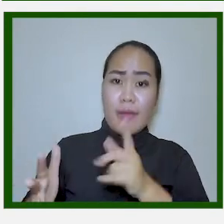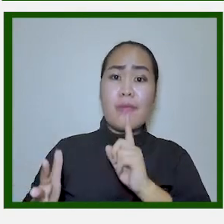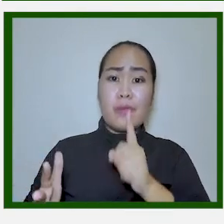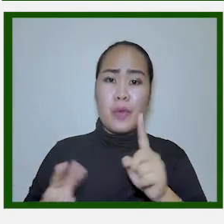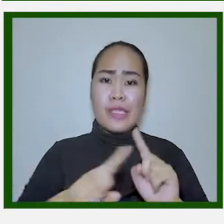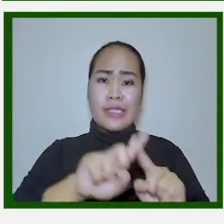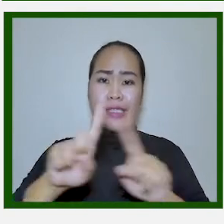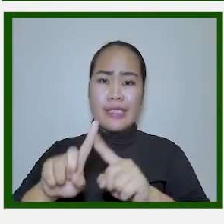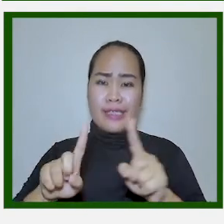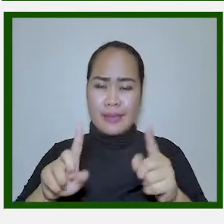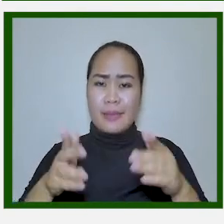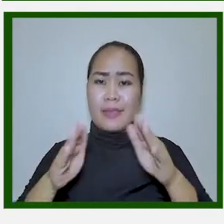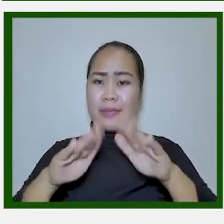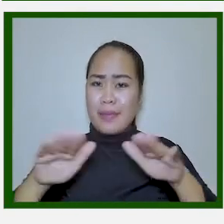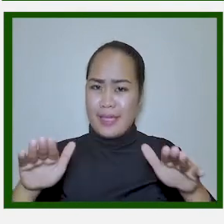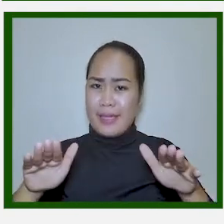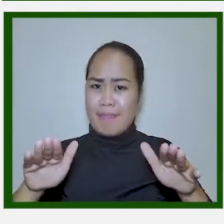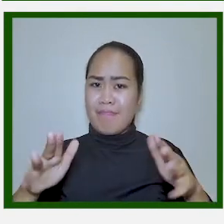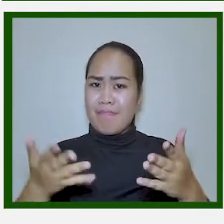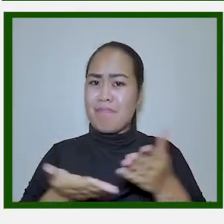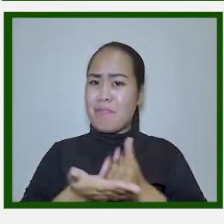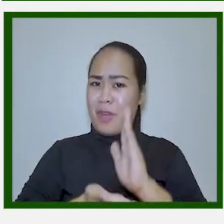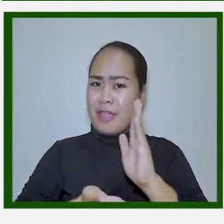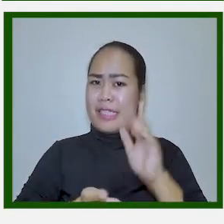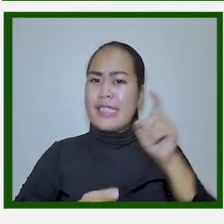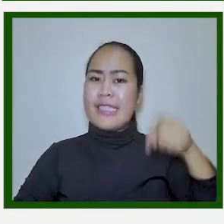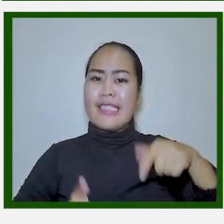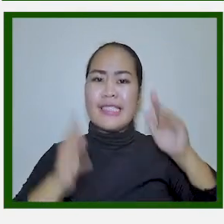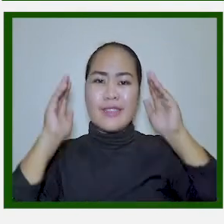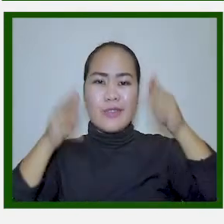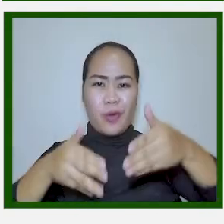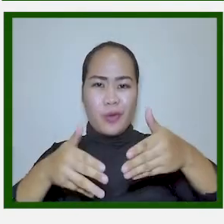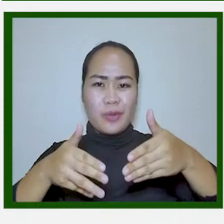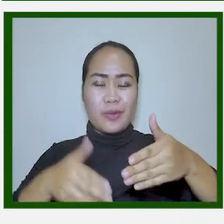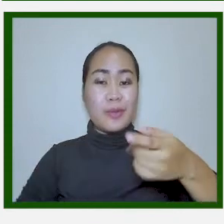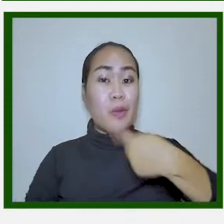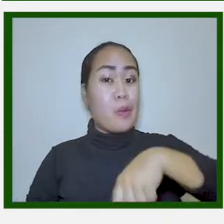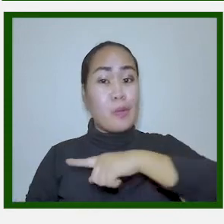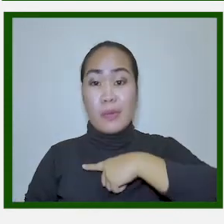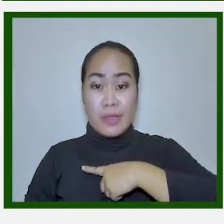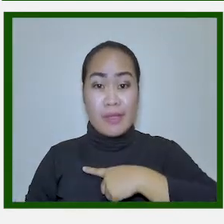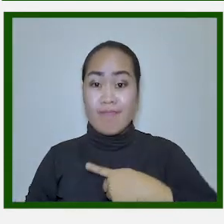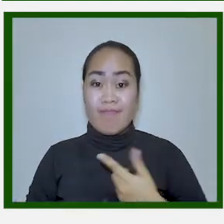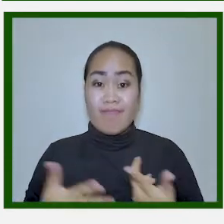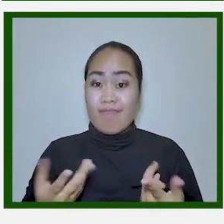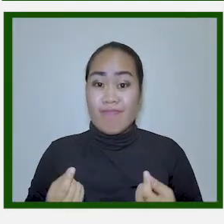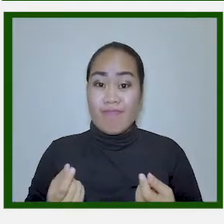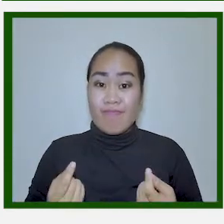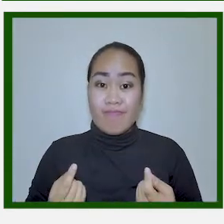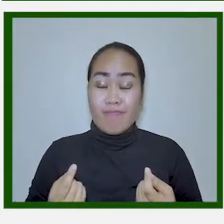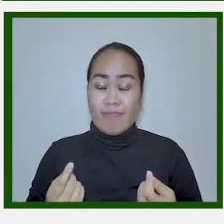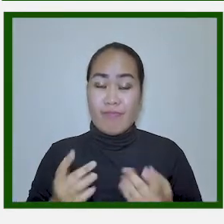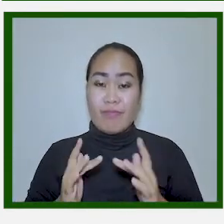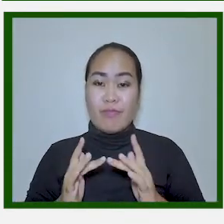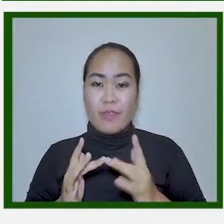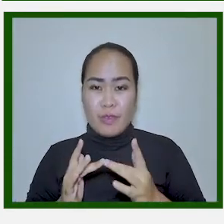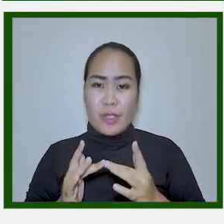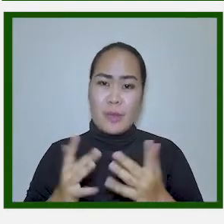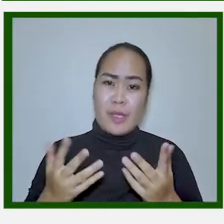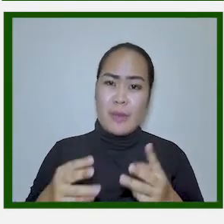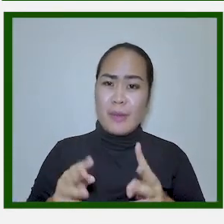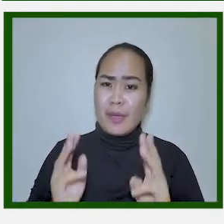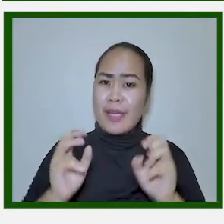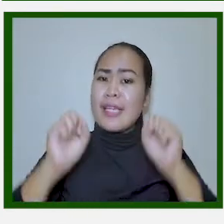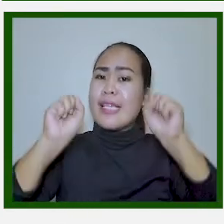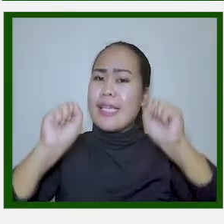Ating Tutukan. So, tayo naman, no, kahit in a virtual way, no, nagawa naman po natin at